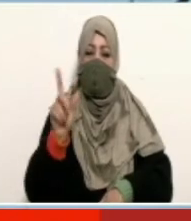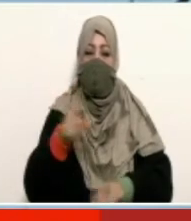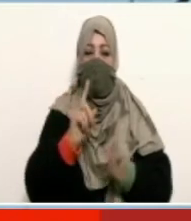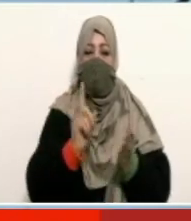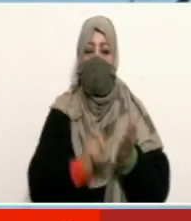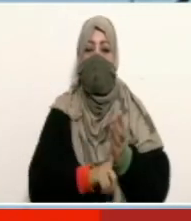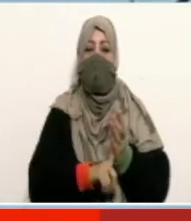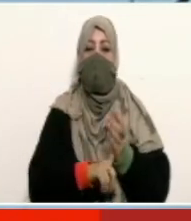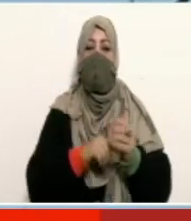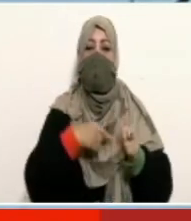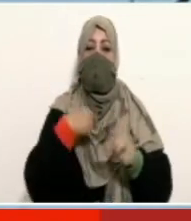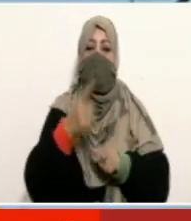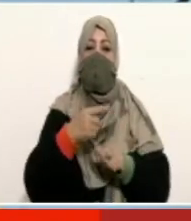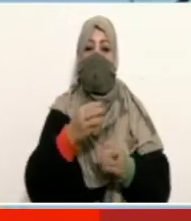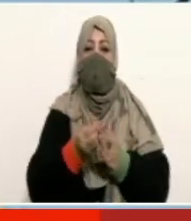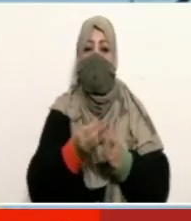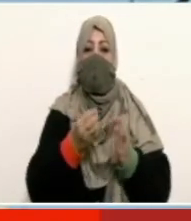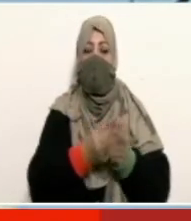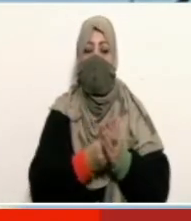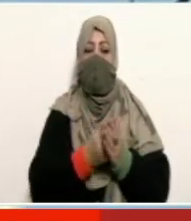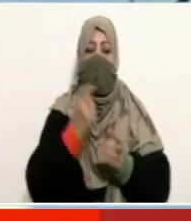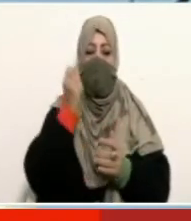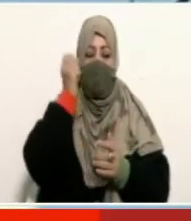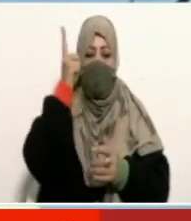والله أعلم.